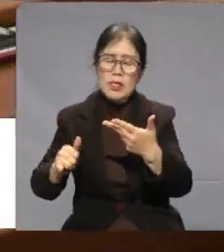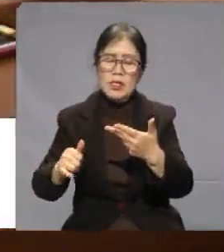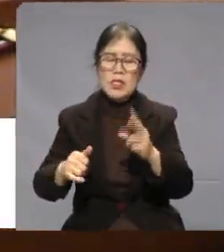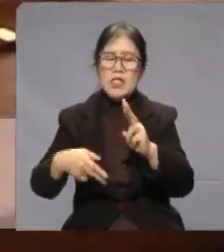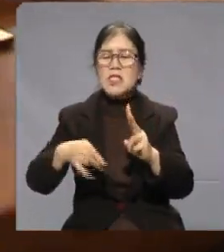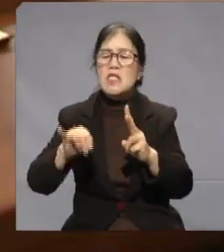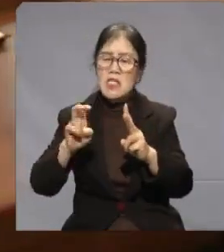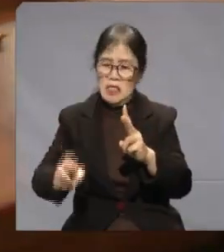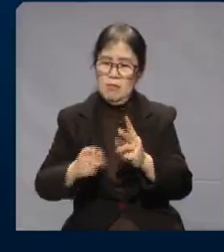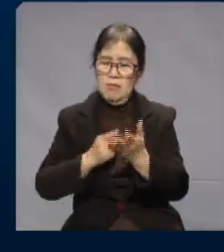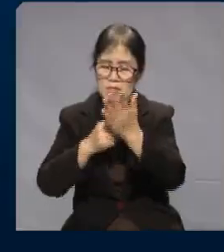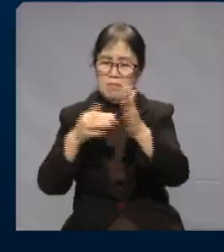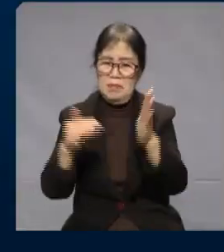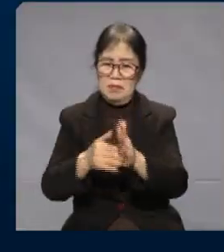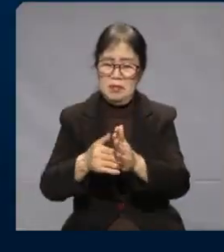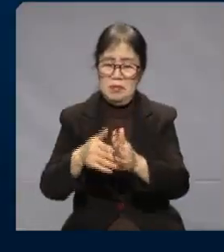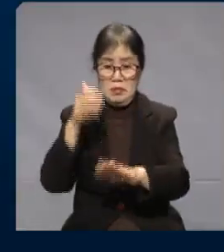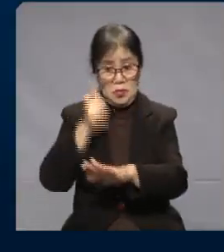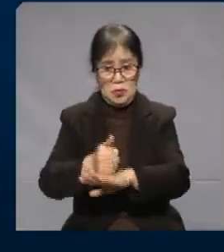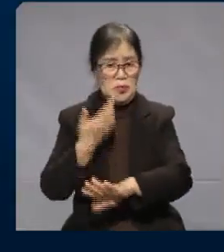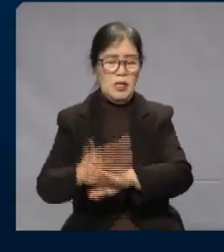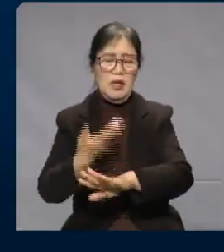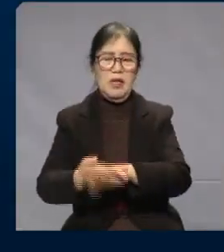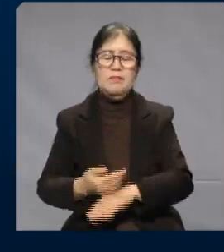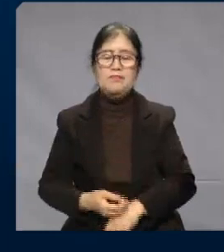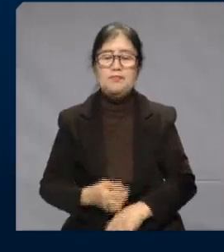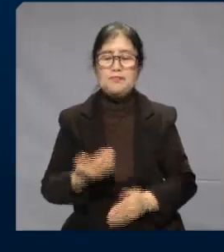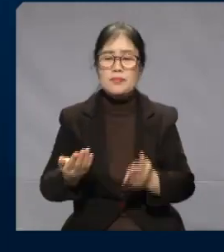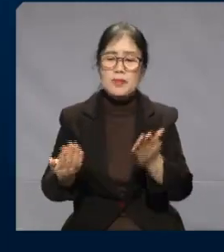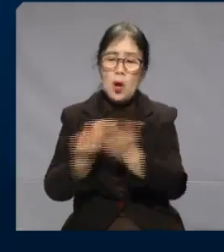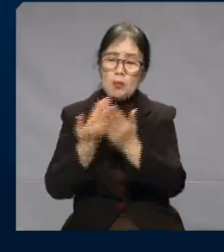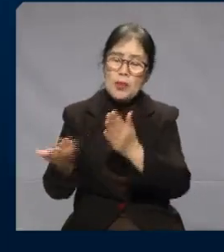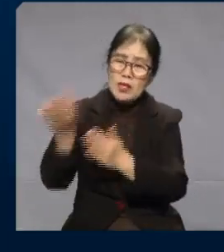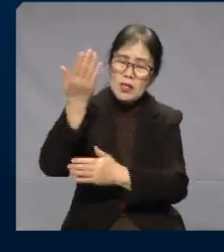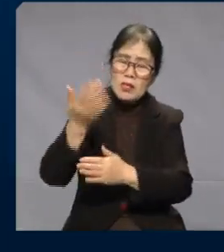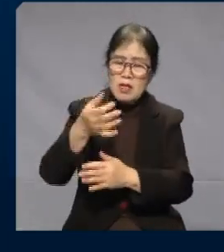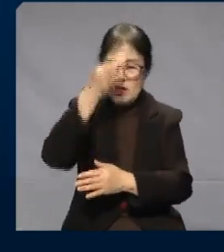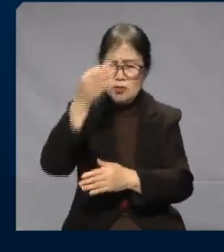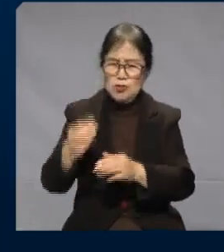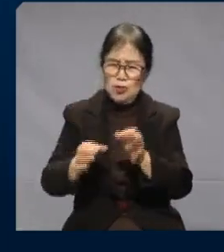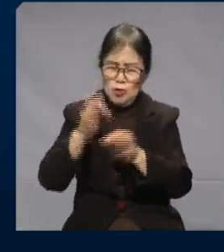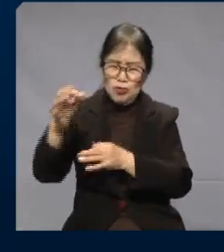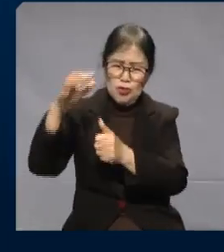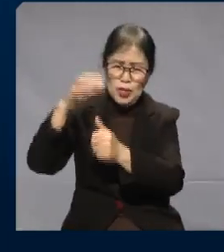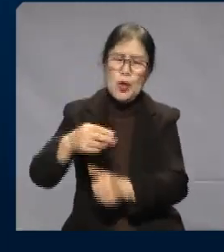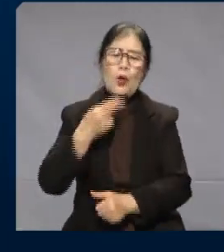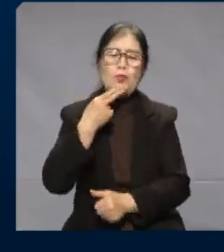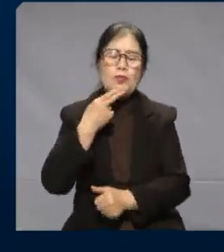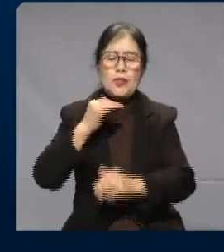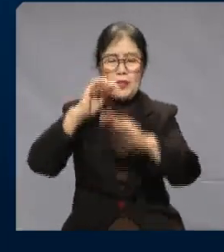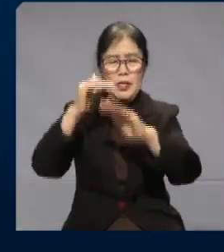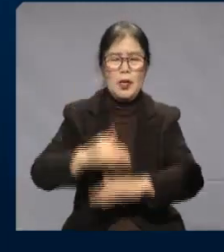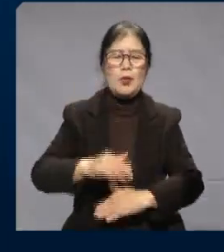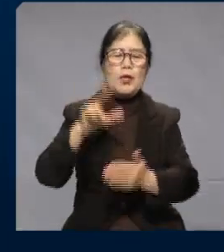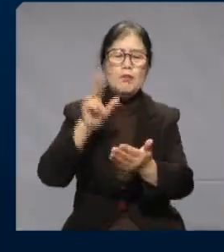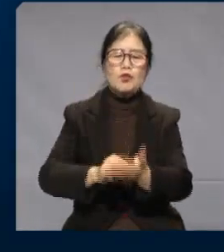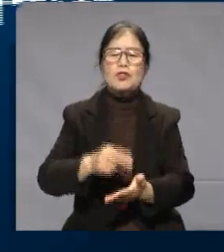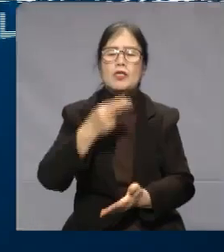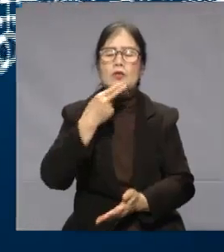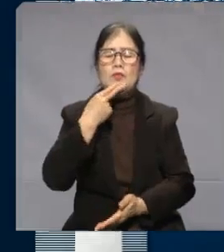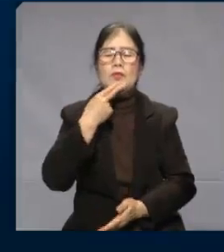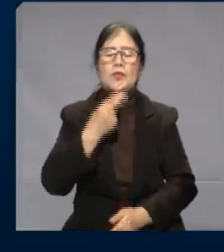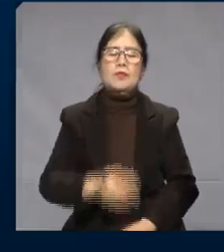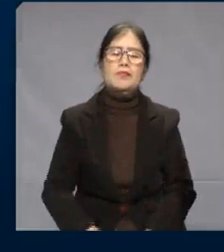다른 결론을 내놨습니다. 재판부는 업데이트가 성능을 영구적으로 제한하지 않는 등 내용에는 문제가 없다고